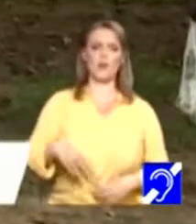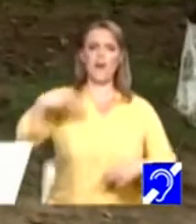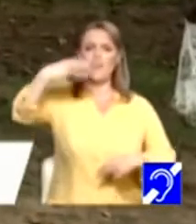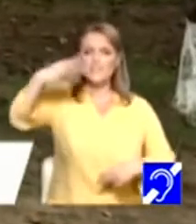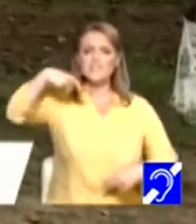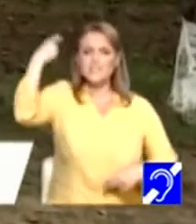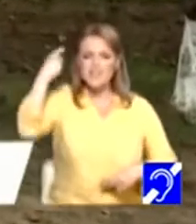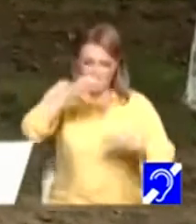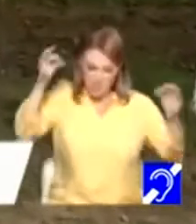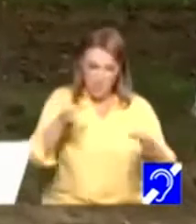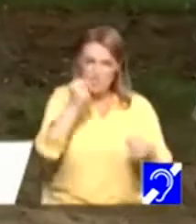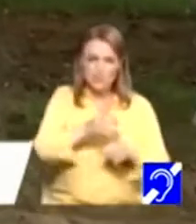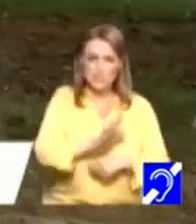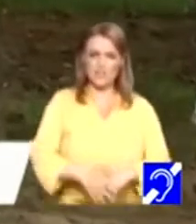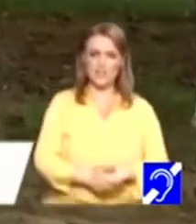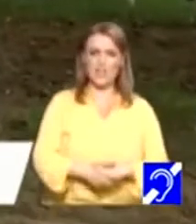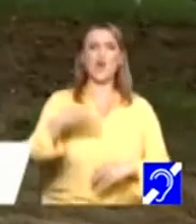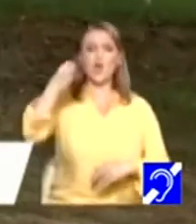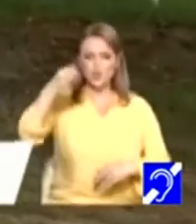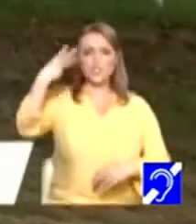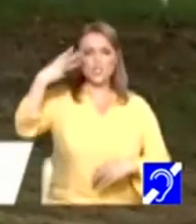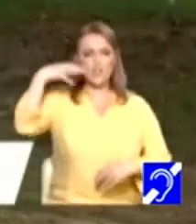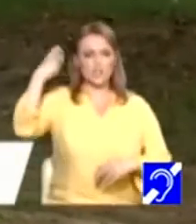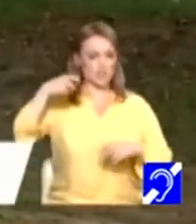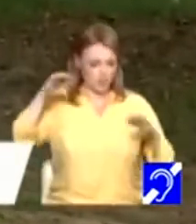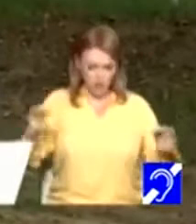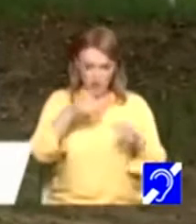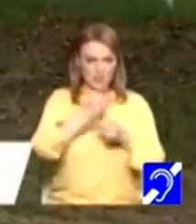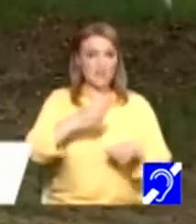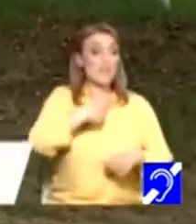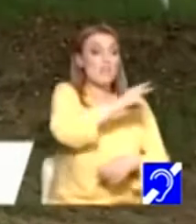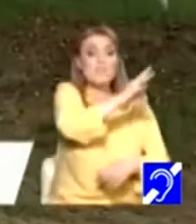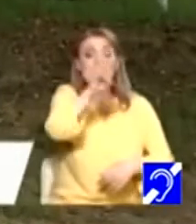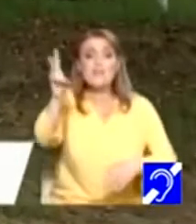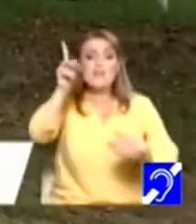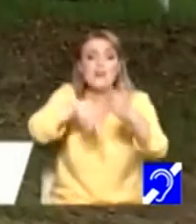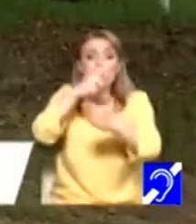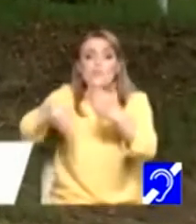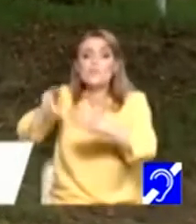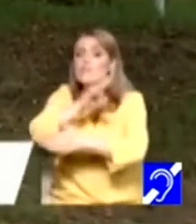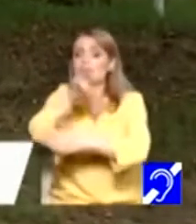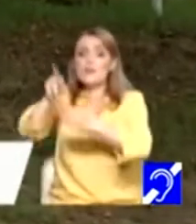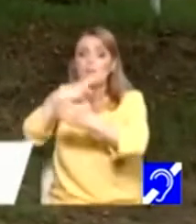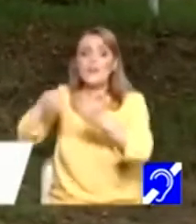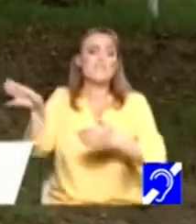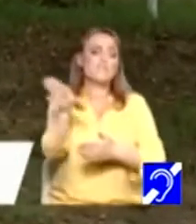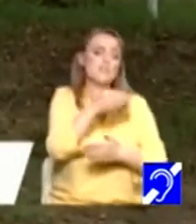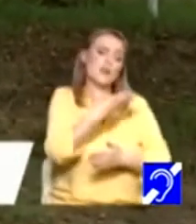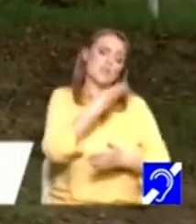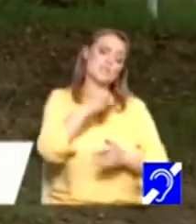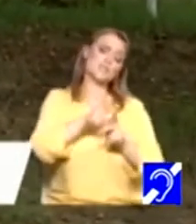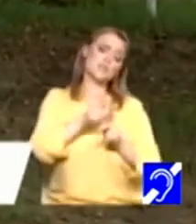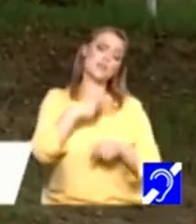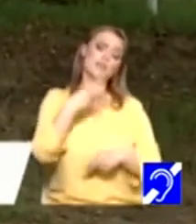de ani dacă nu s-au făcut, încă 30 de ani tot n-ați făcut. Încredere nu avem în nimeni, pentru că ei toți vorbesc frumos,